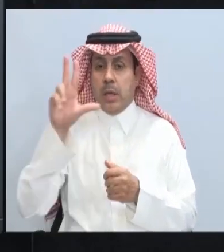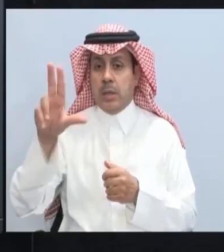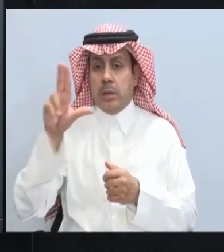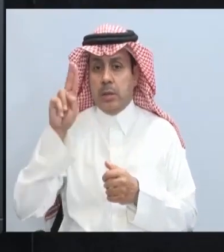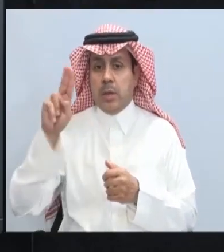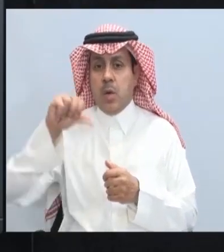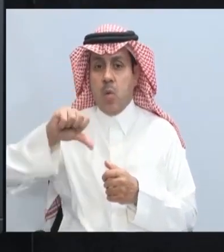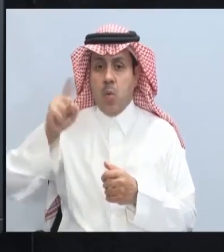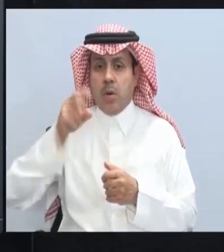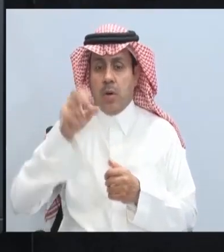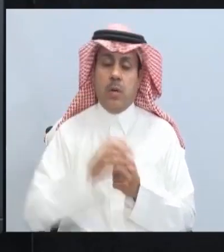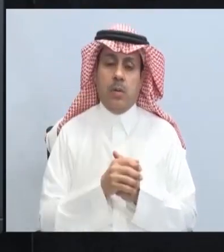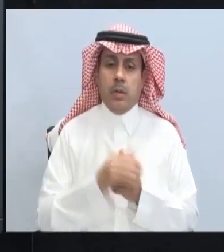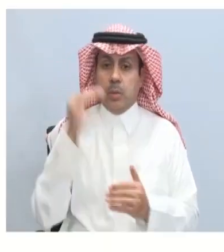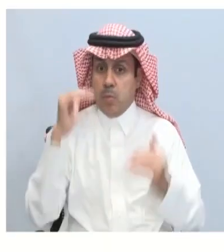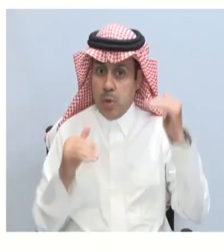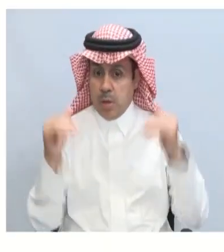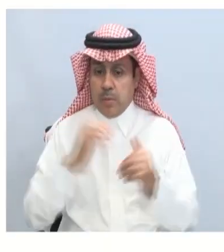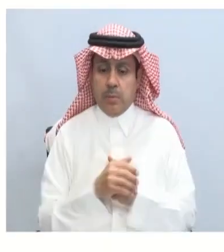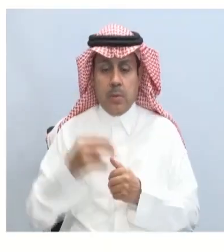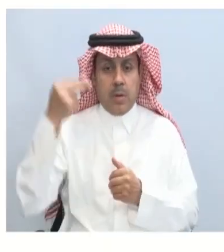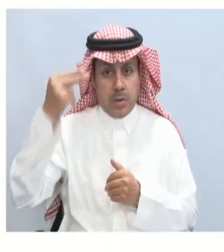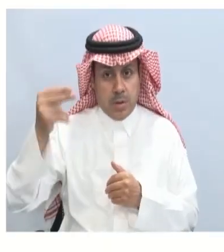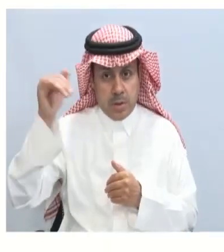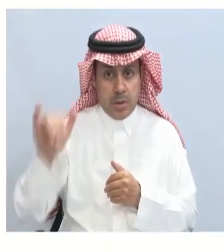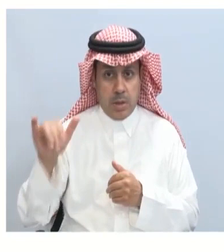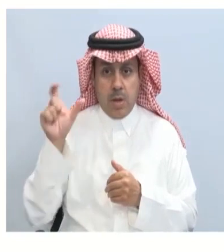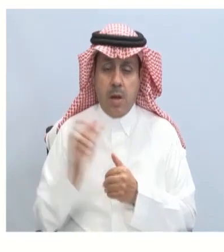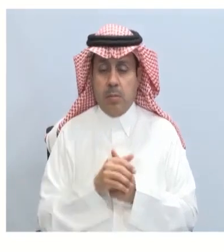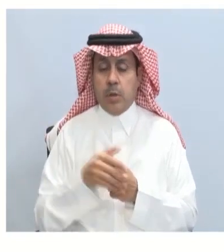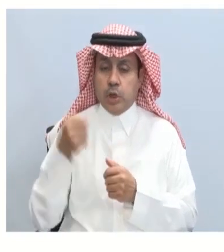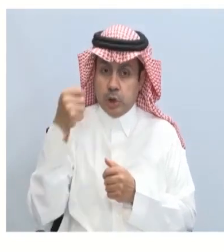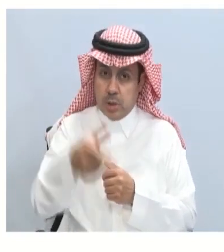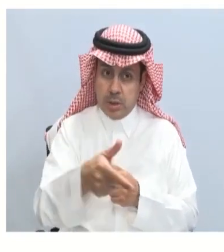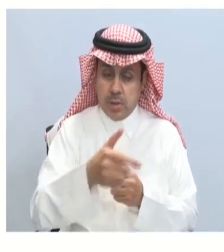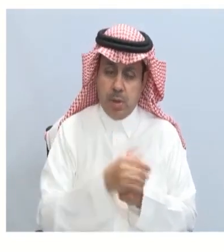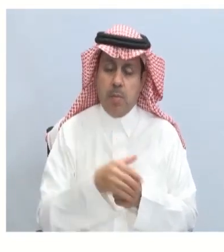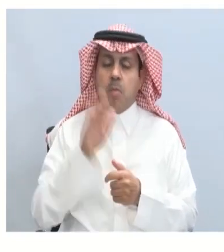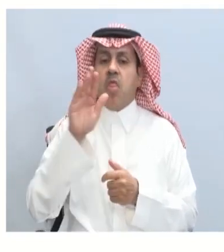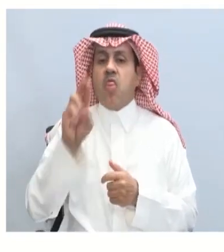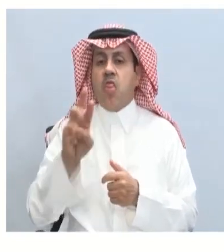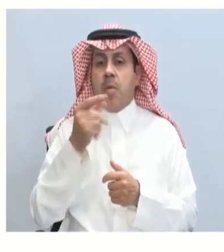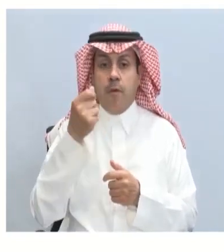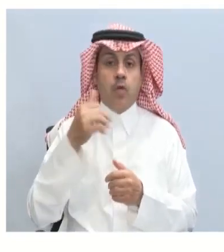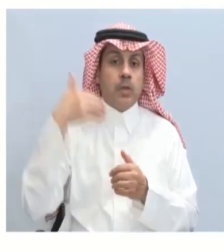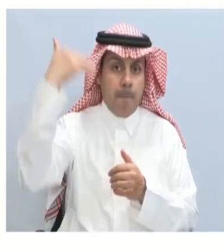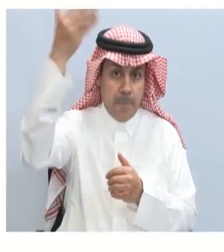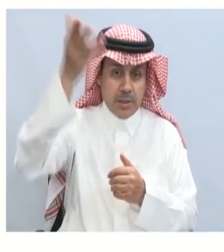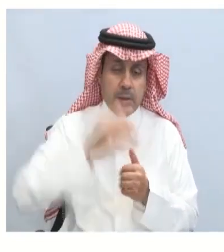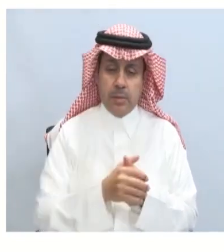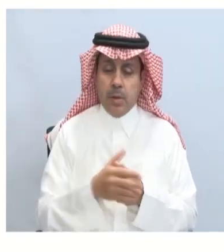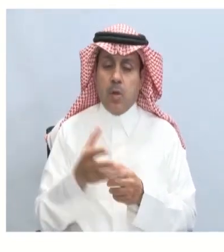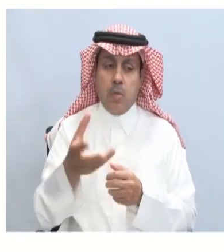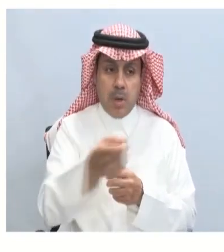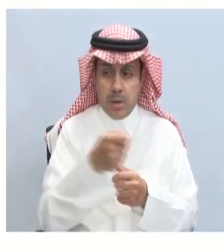التورق هنا المقارنه واضحه العينه ان يشتري شخص سرعه بثمن مؤجل ثم يبيعها على